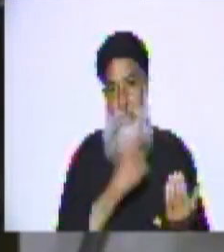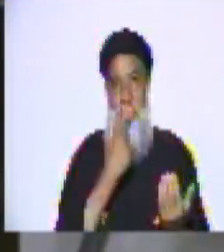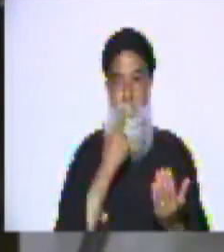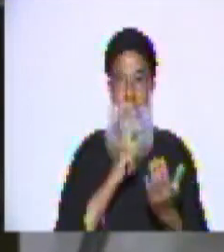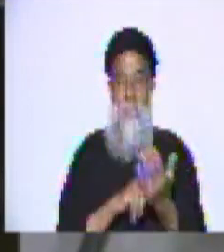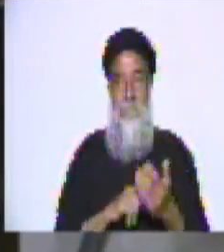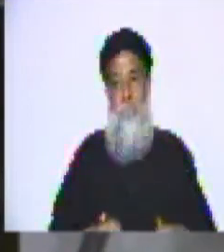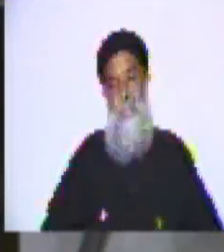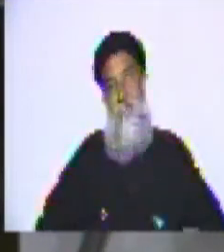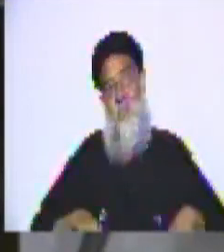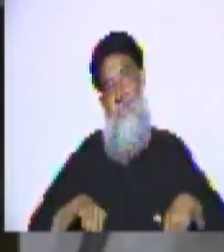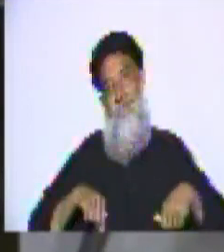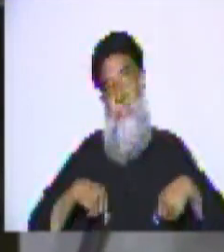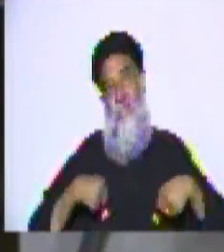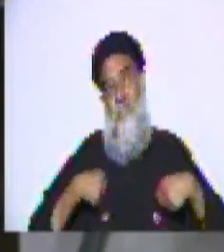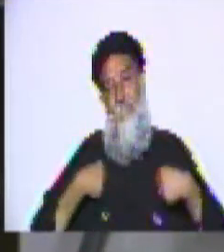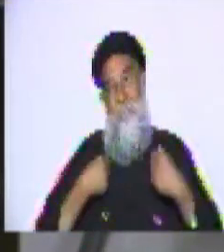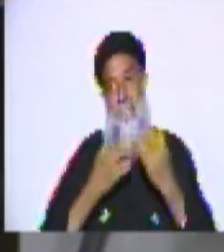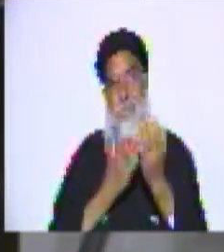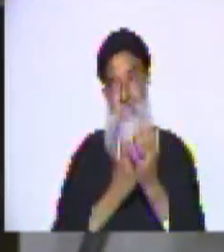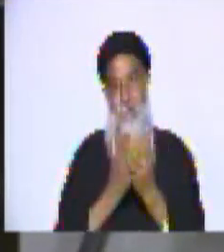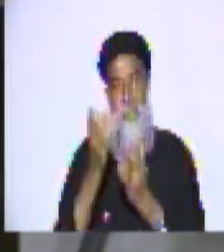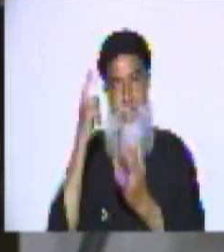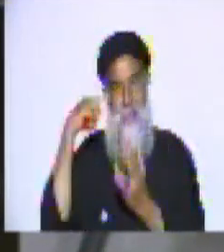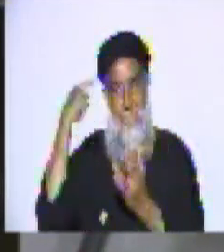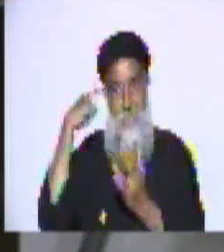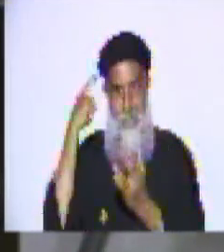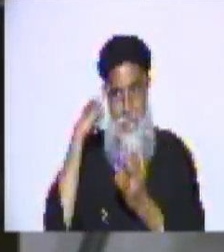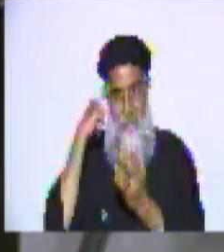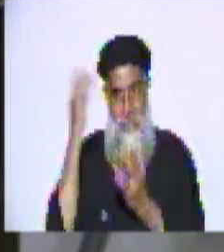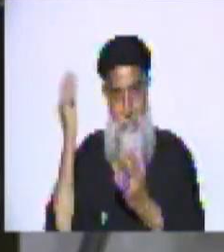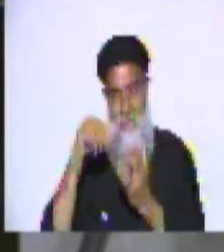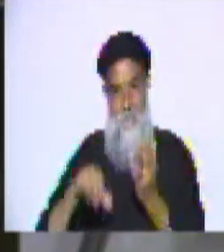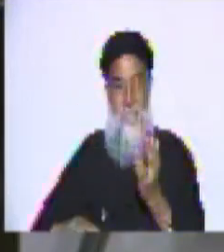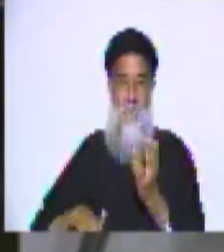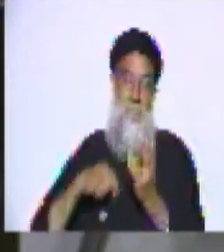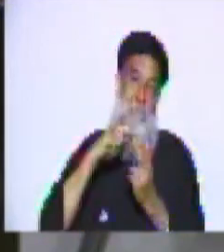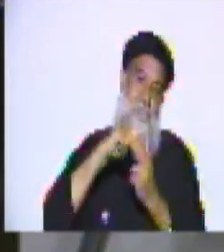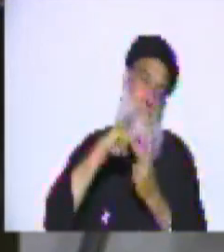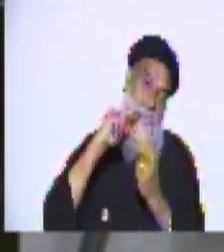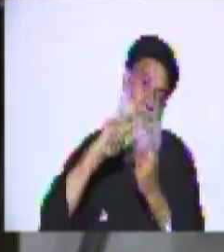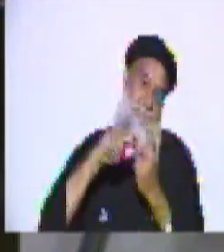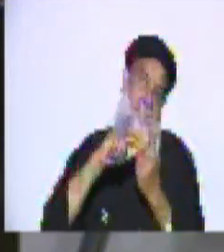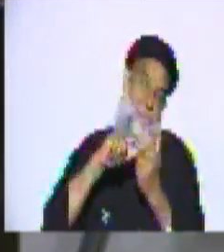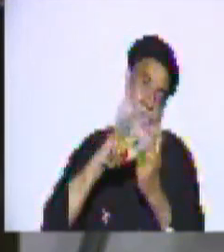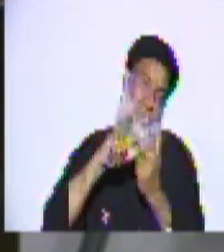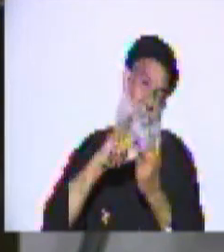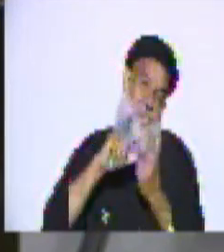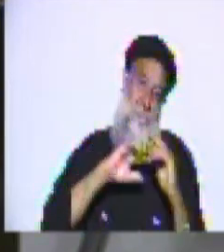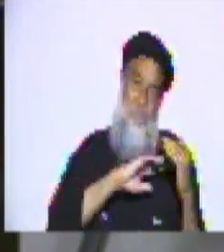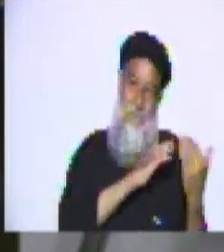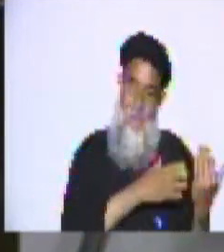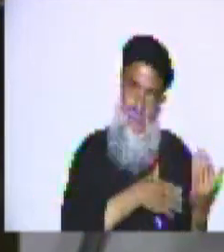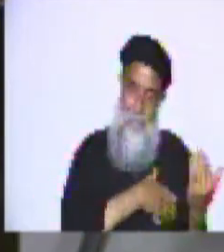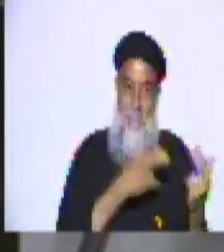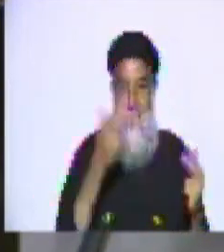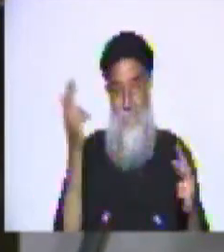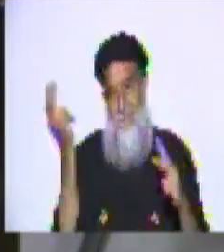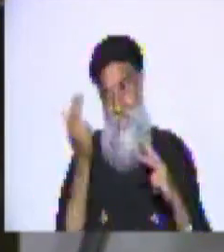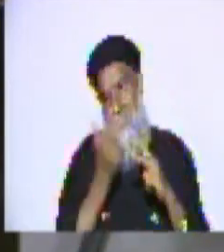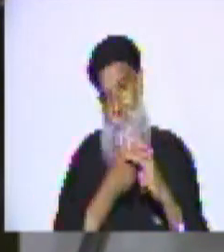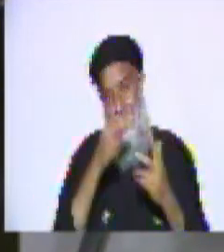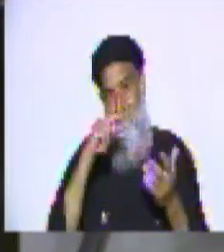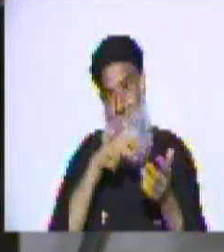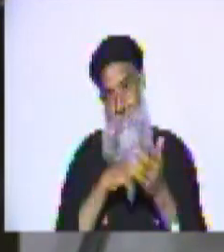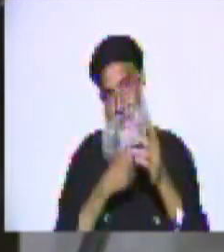عملي. فالإيمان له الشق الفكري والشق الحياتي. آمن الشعب